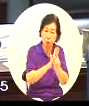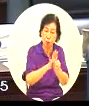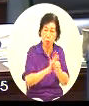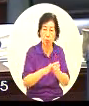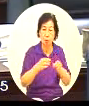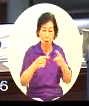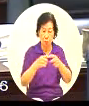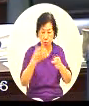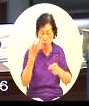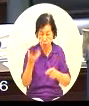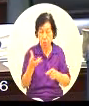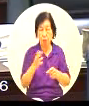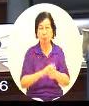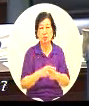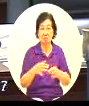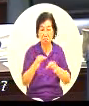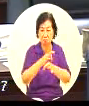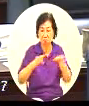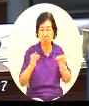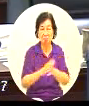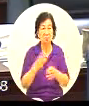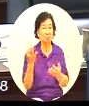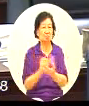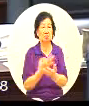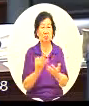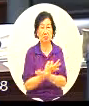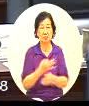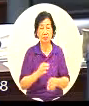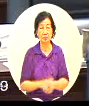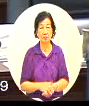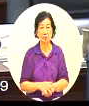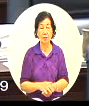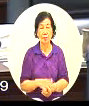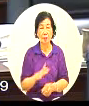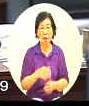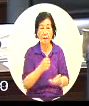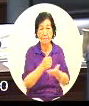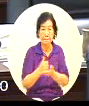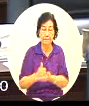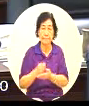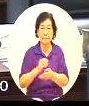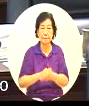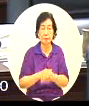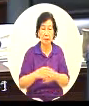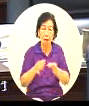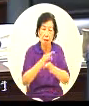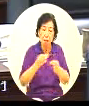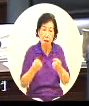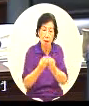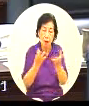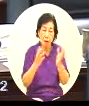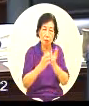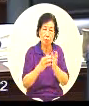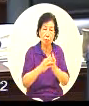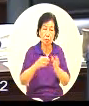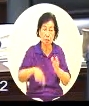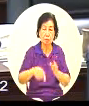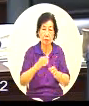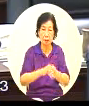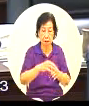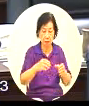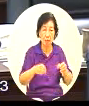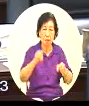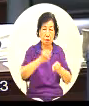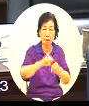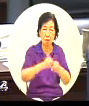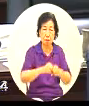这个经济给他较无够，哦，要拜托，哦，咱警察局甲中正几个人是不是可以扩编？